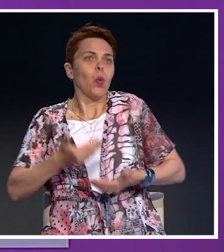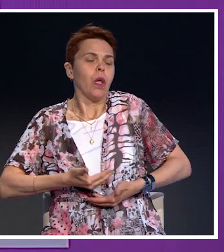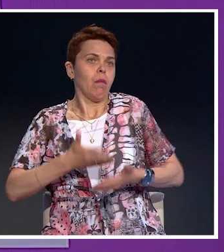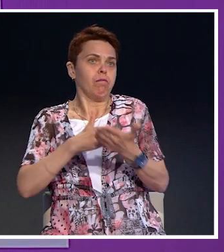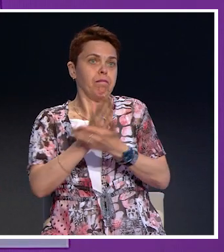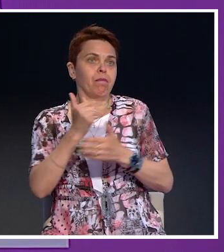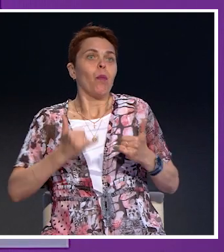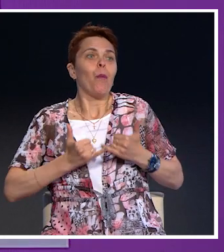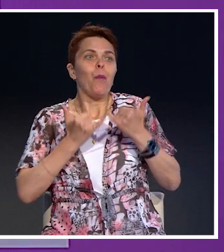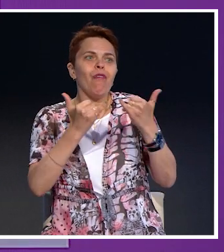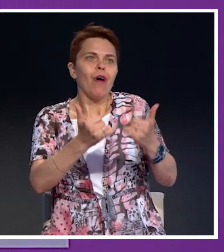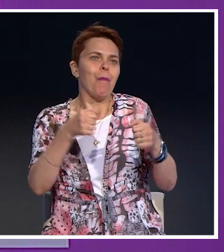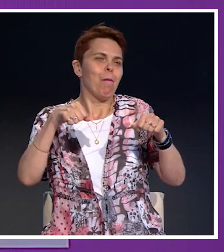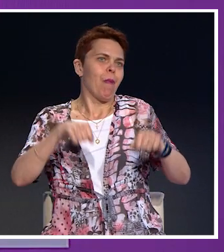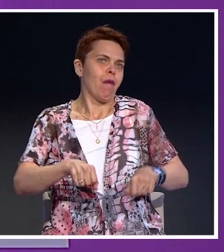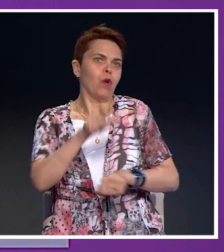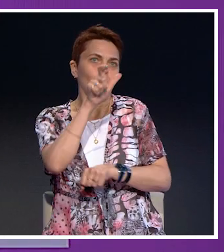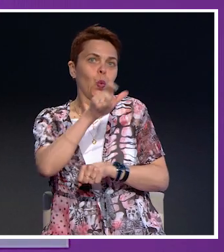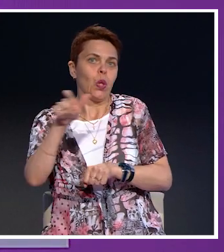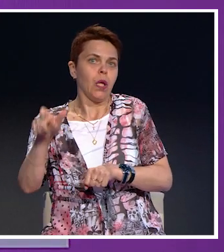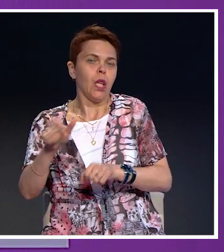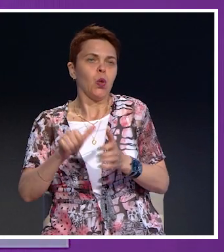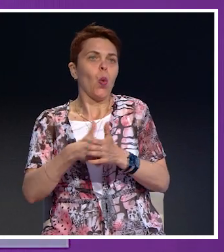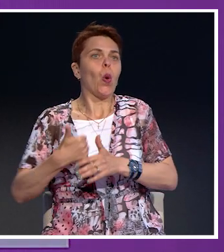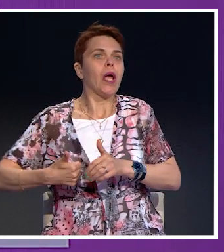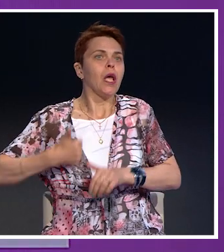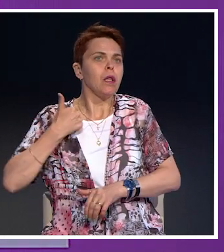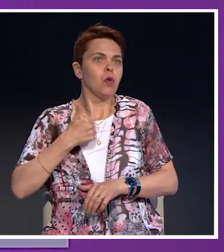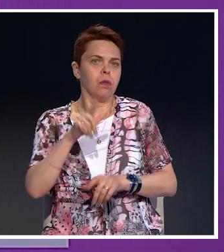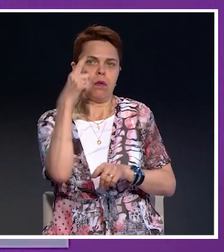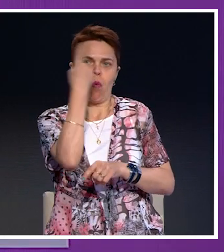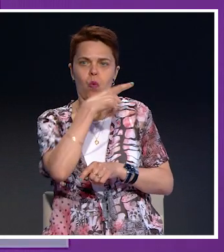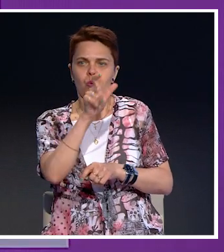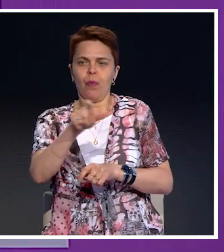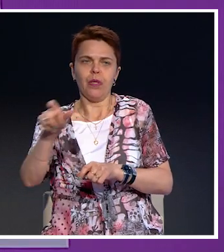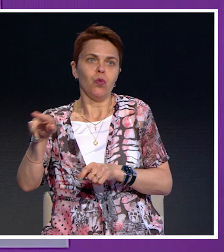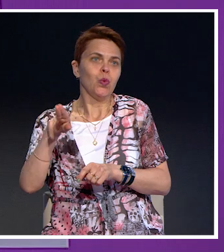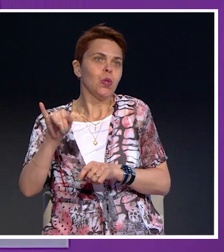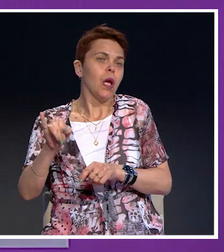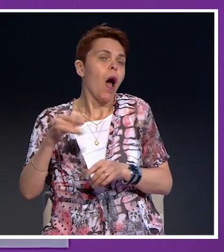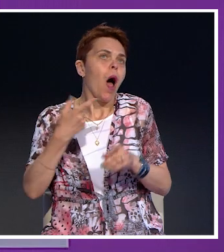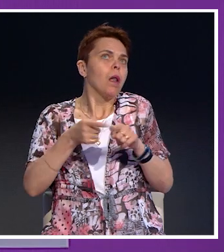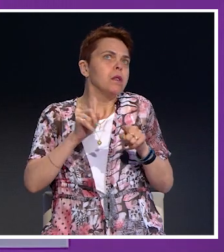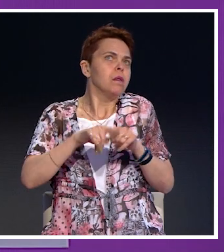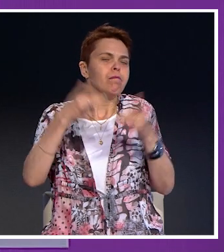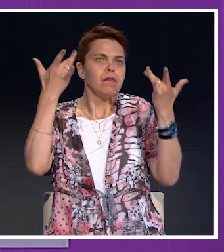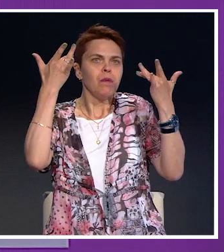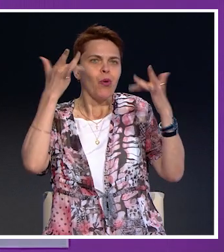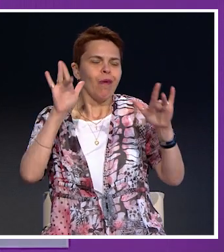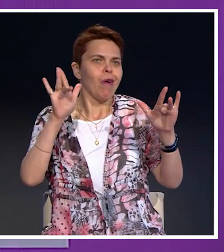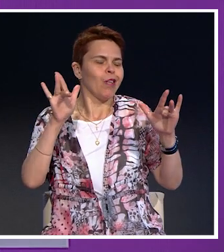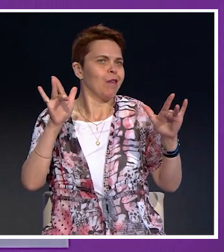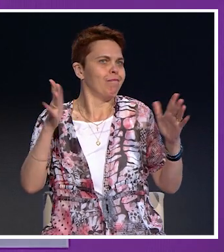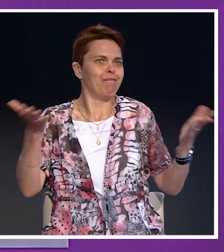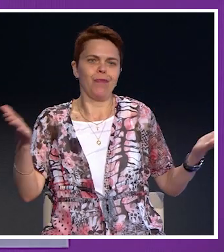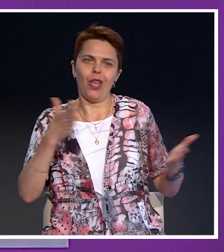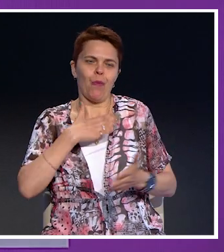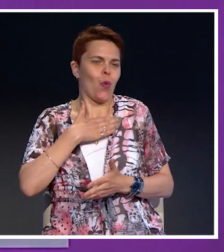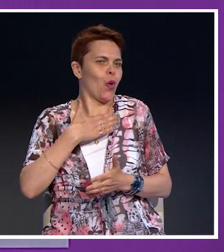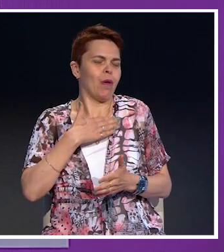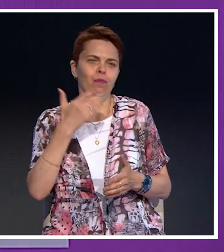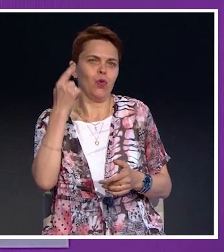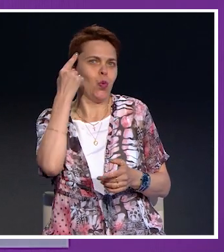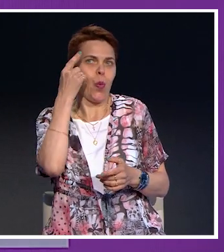справедливості, поваги до прав людини, до гідності кожної особистості. Але ці сподівання, на мою думку,